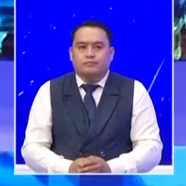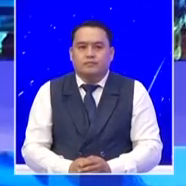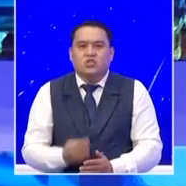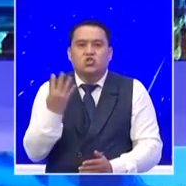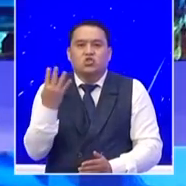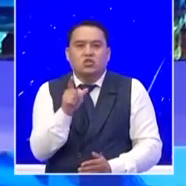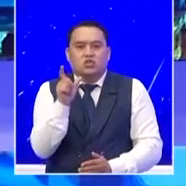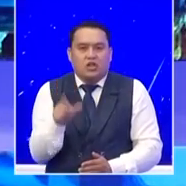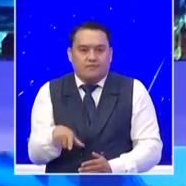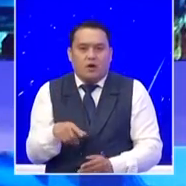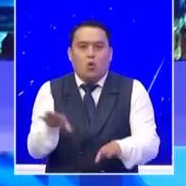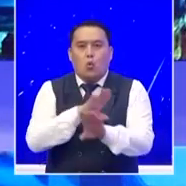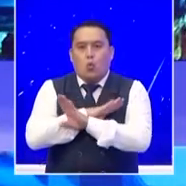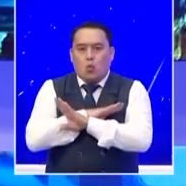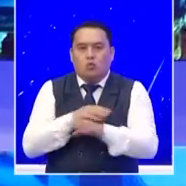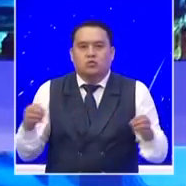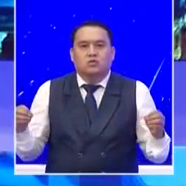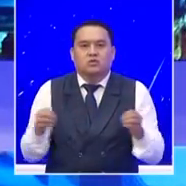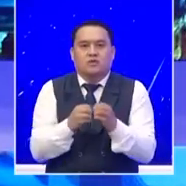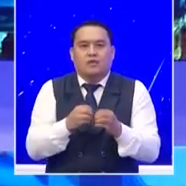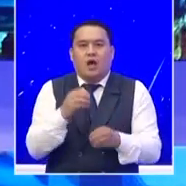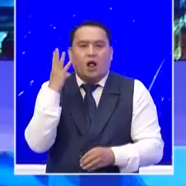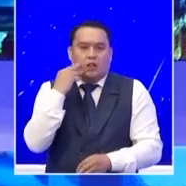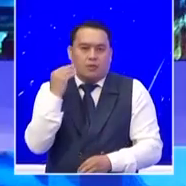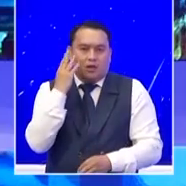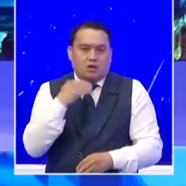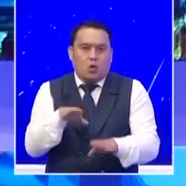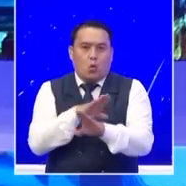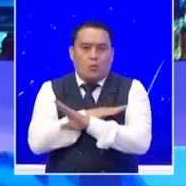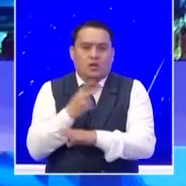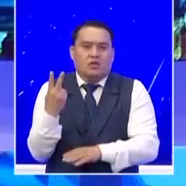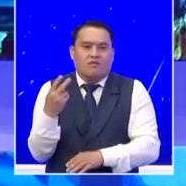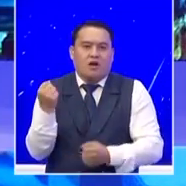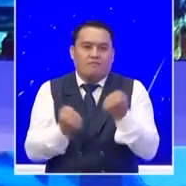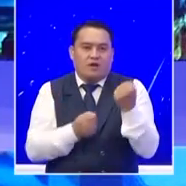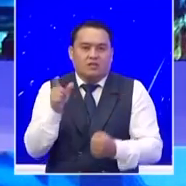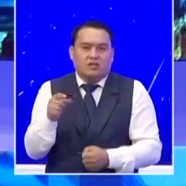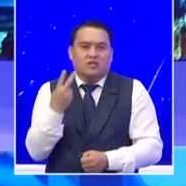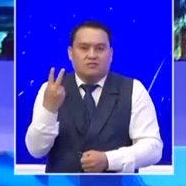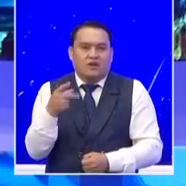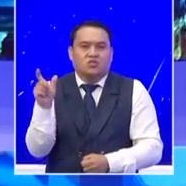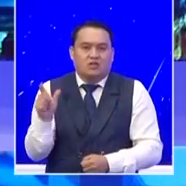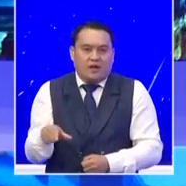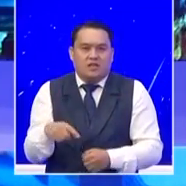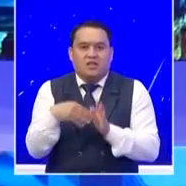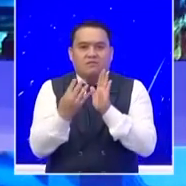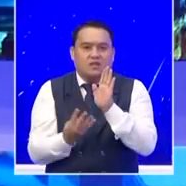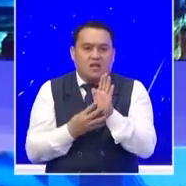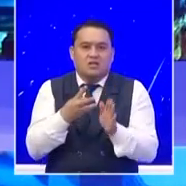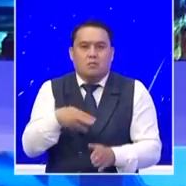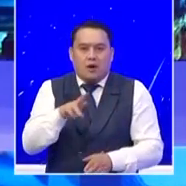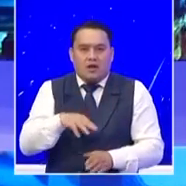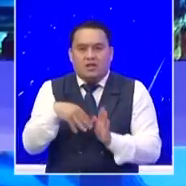4 человека погибли в результате жуткого ДТП под Алматы. Скончались оба водителя и 2 пассажира. 19 мая